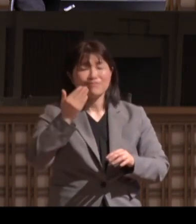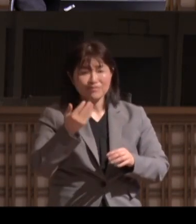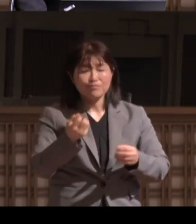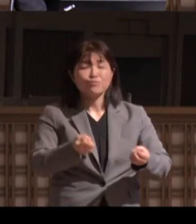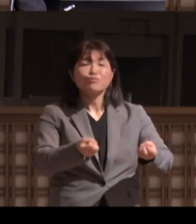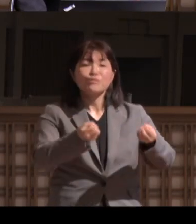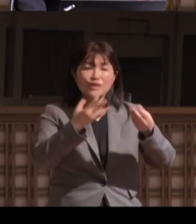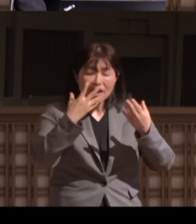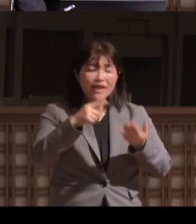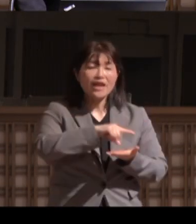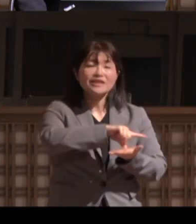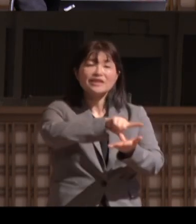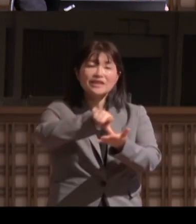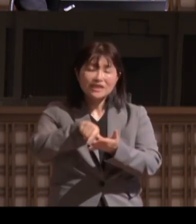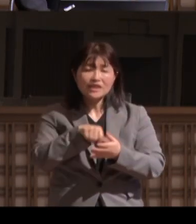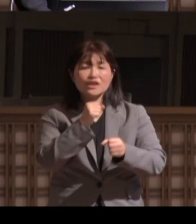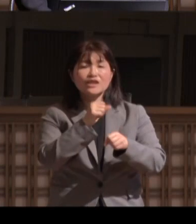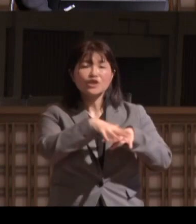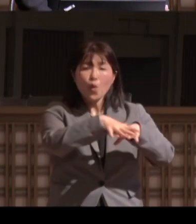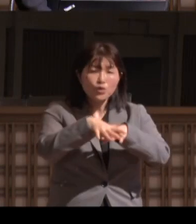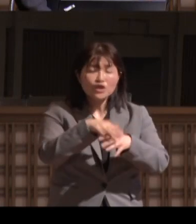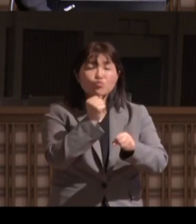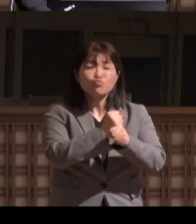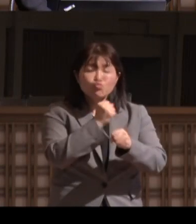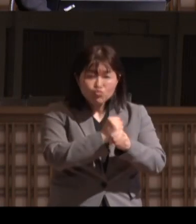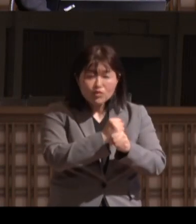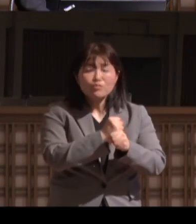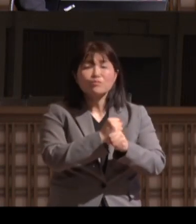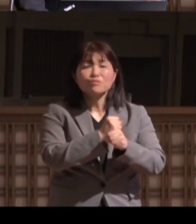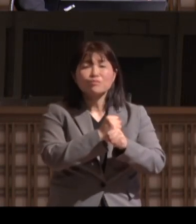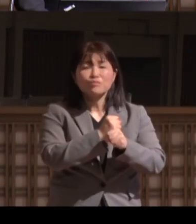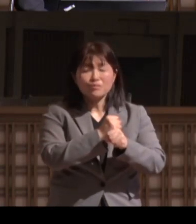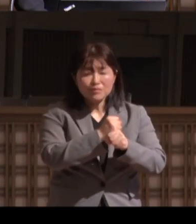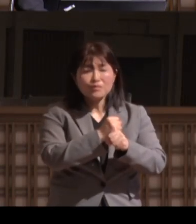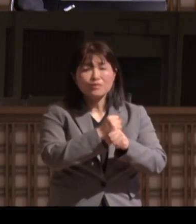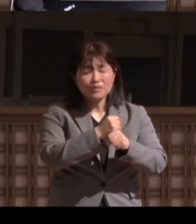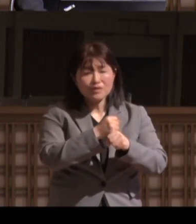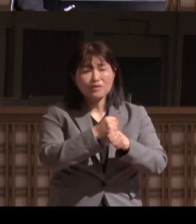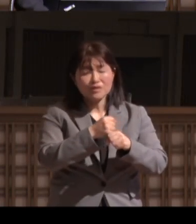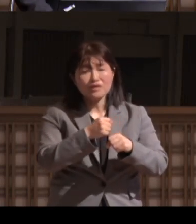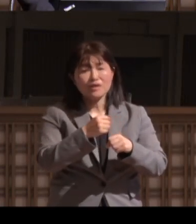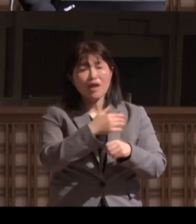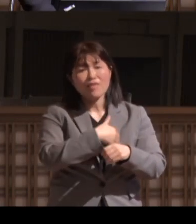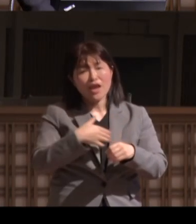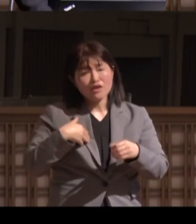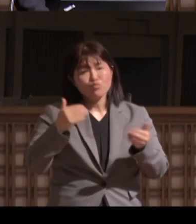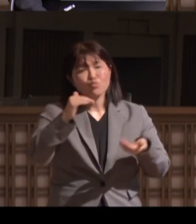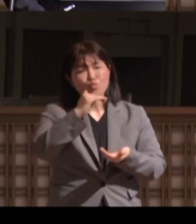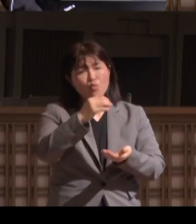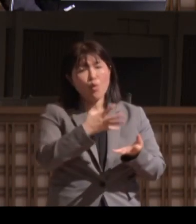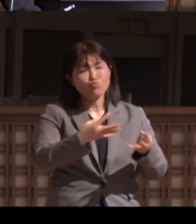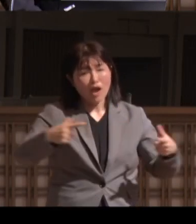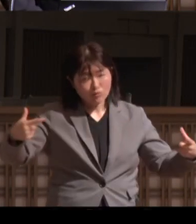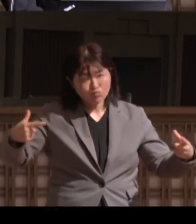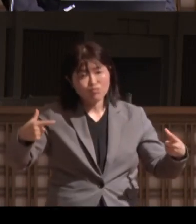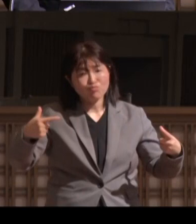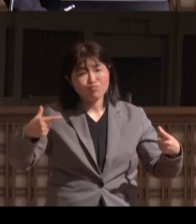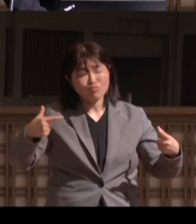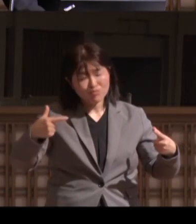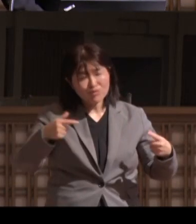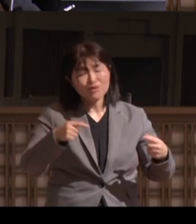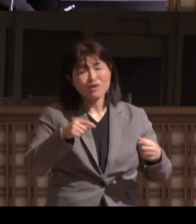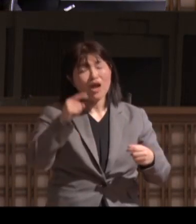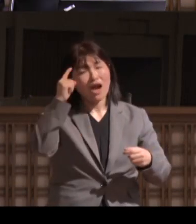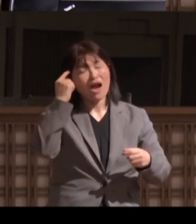新しい地域を作っ組織を作ってえ可能性を見出すそういったことがま考えられ